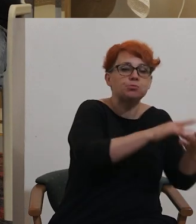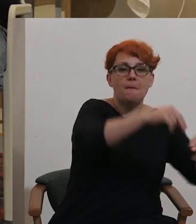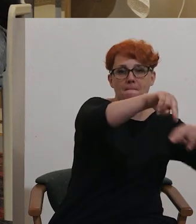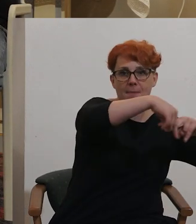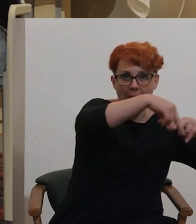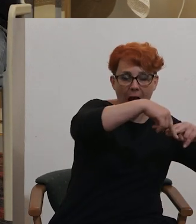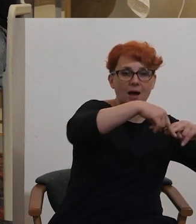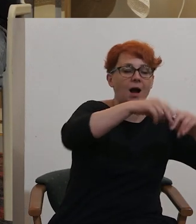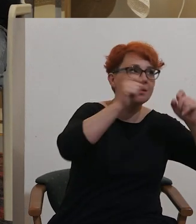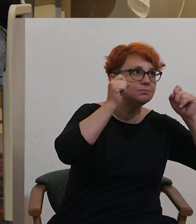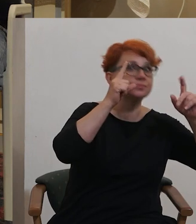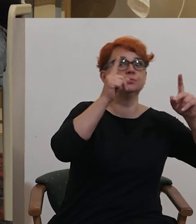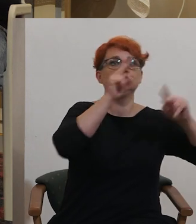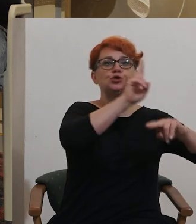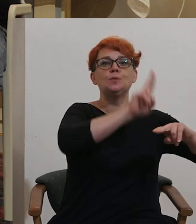Kiedy go podleczono,